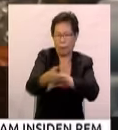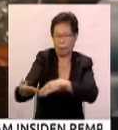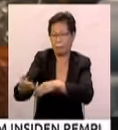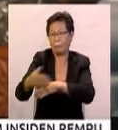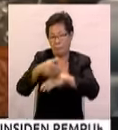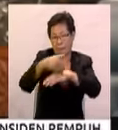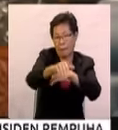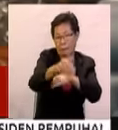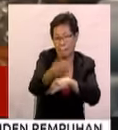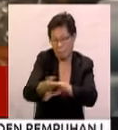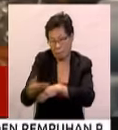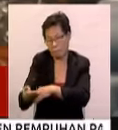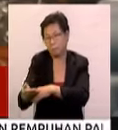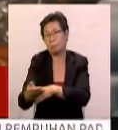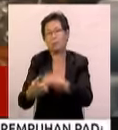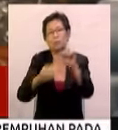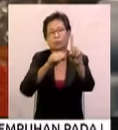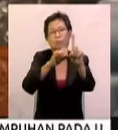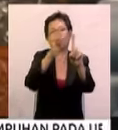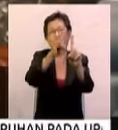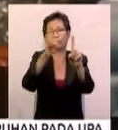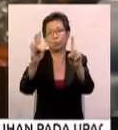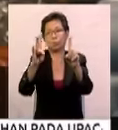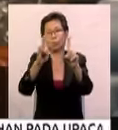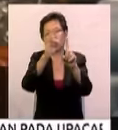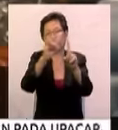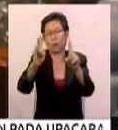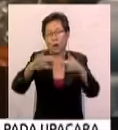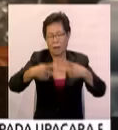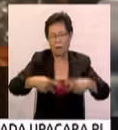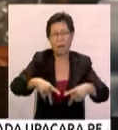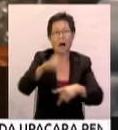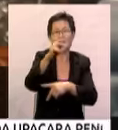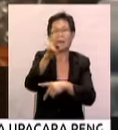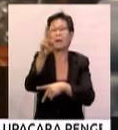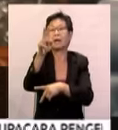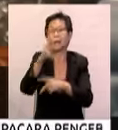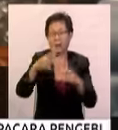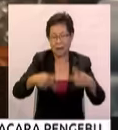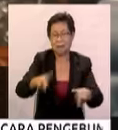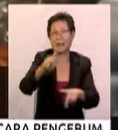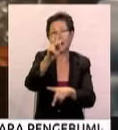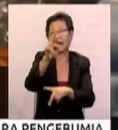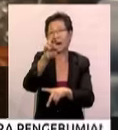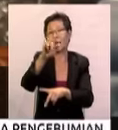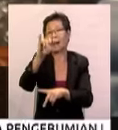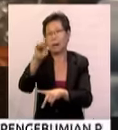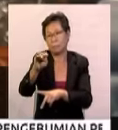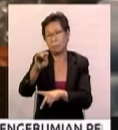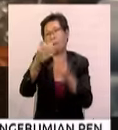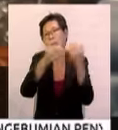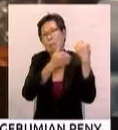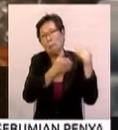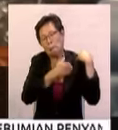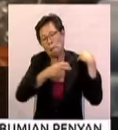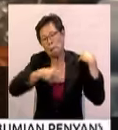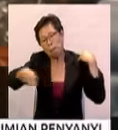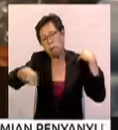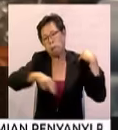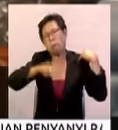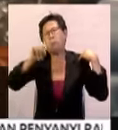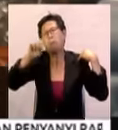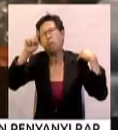keperluan di 177 kedai rakyat satu Malaysia itu, dia terpaksa tanggung kos logistik yang sangat